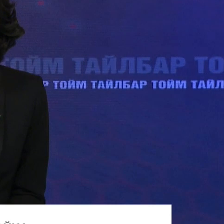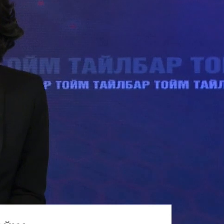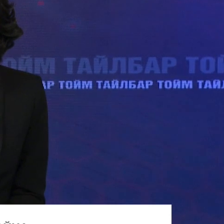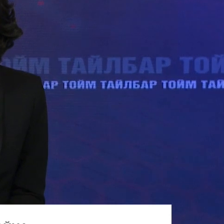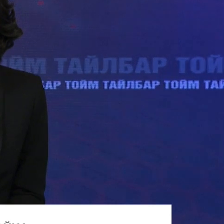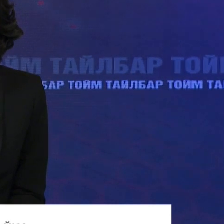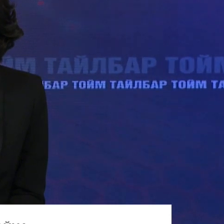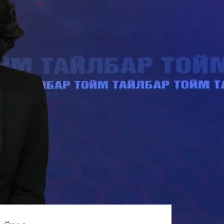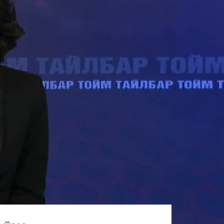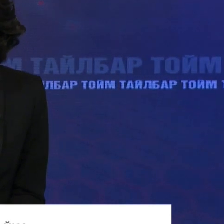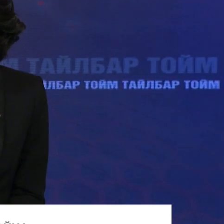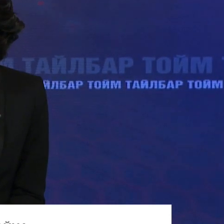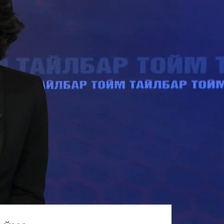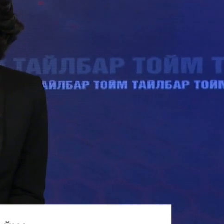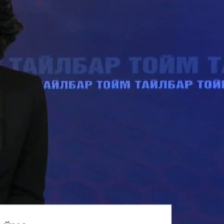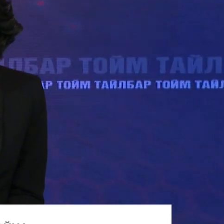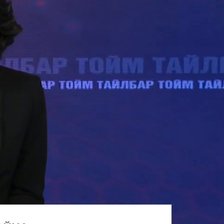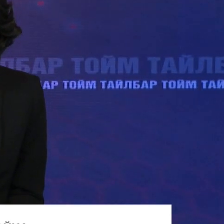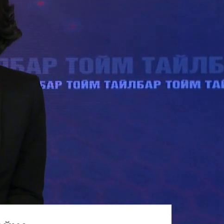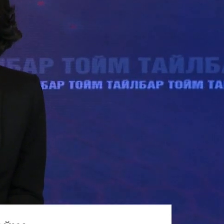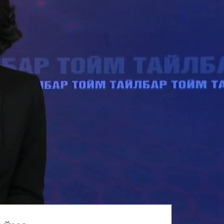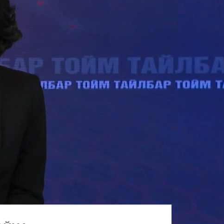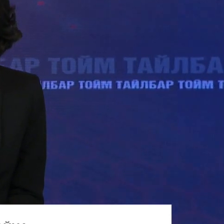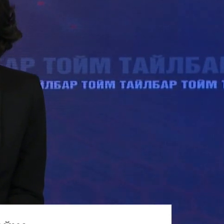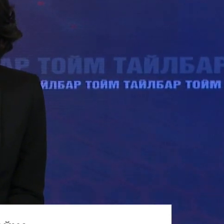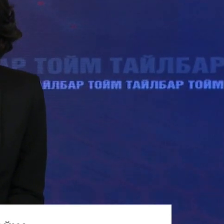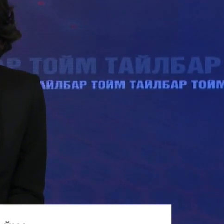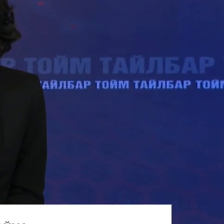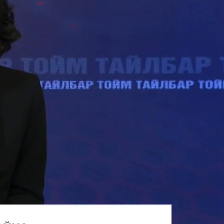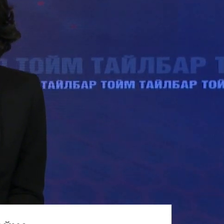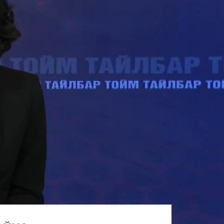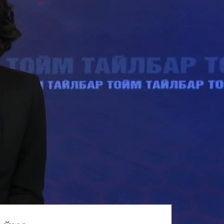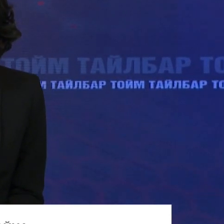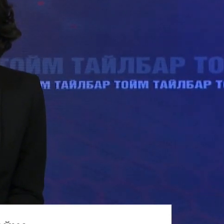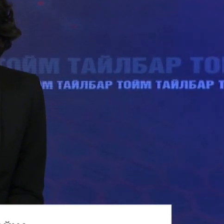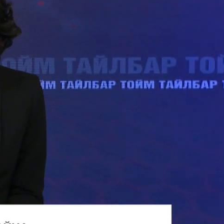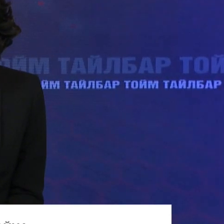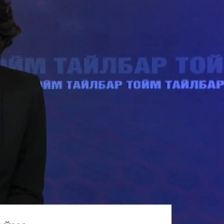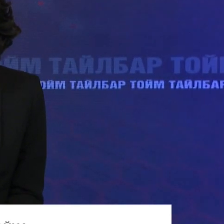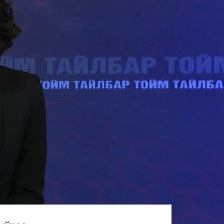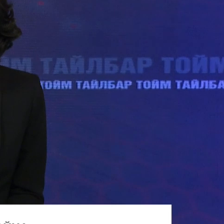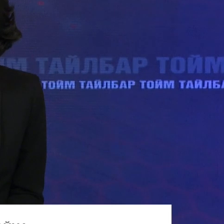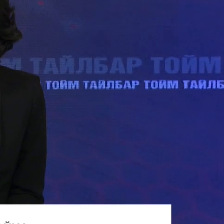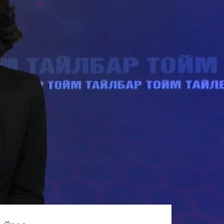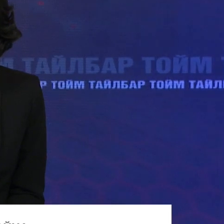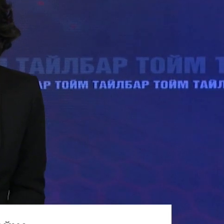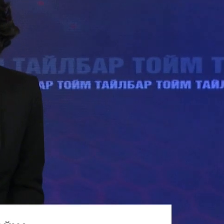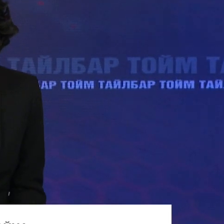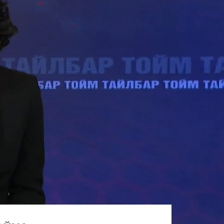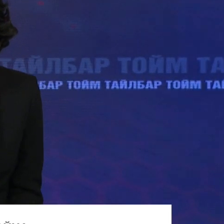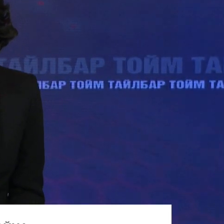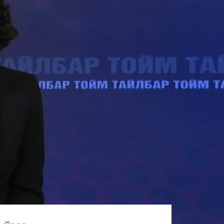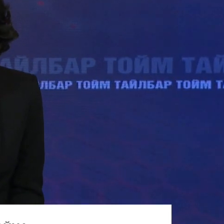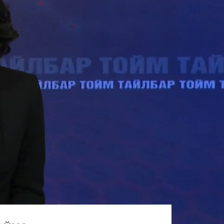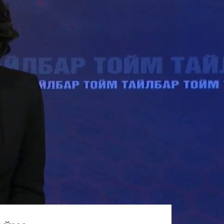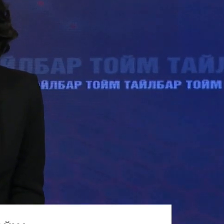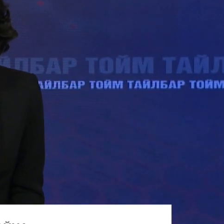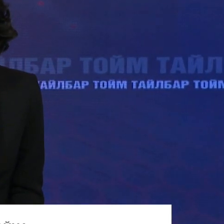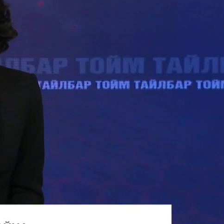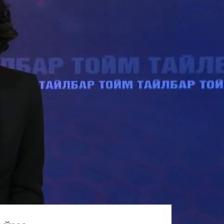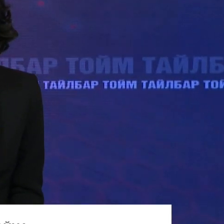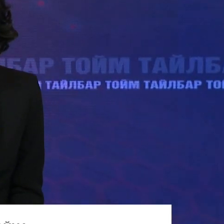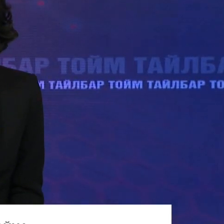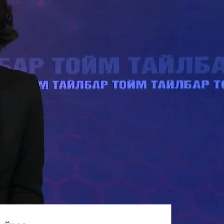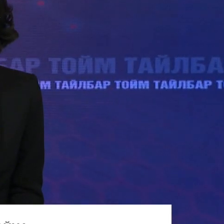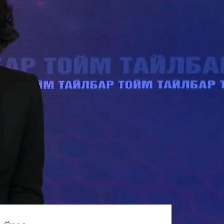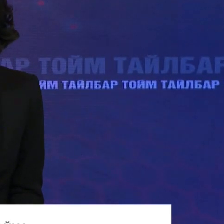гэдэг ийм асуудал бий болж байгаа. Тиймээс хөгжлийн банкны чанаргүй зээлийг богино хугацаанд төлүүлэх ажил чуурхайлан орсон гэдэг мэдээллийг өгч байна. За,